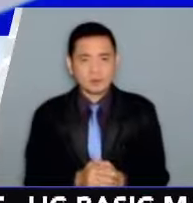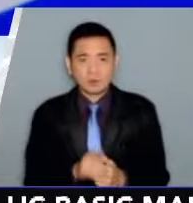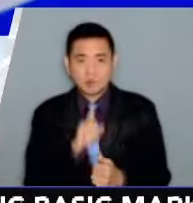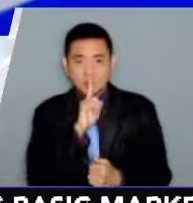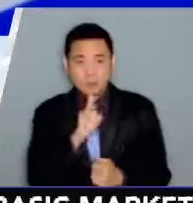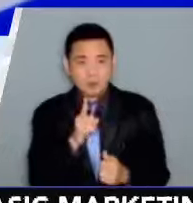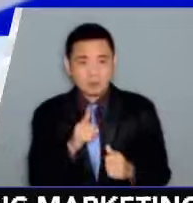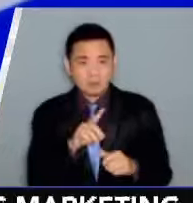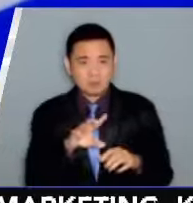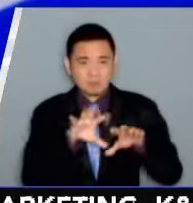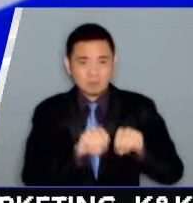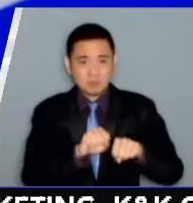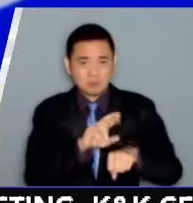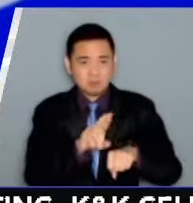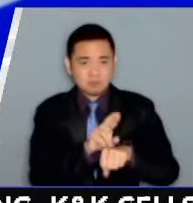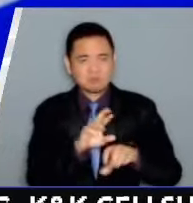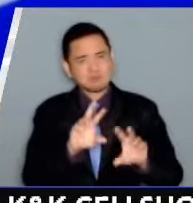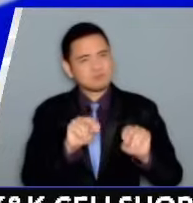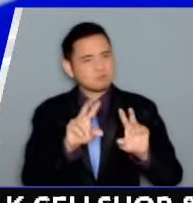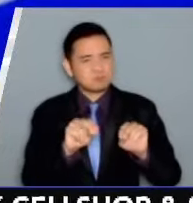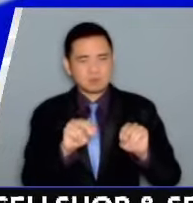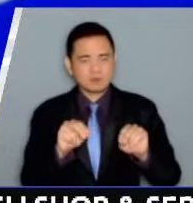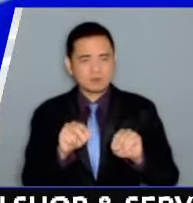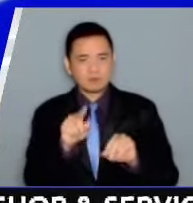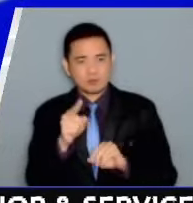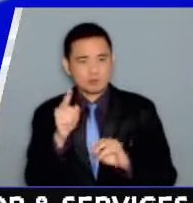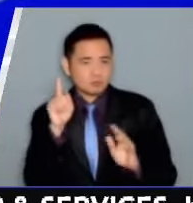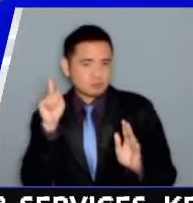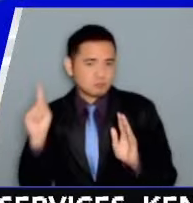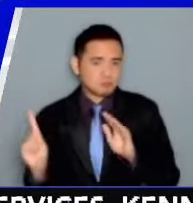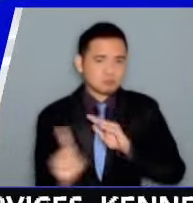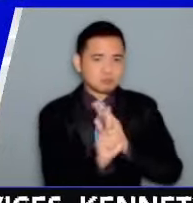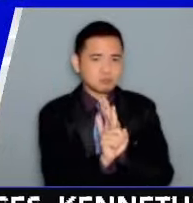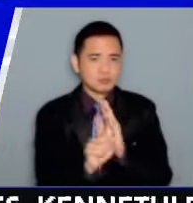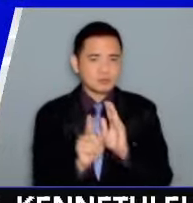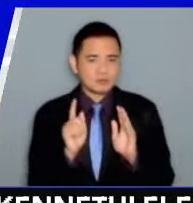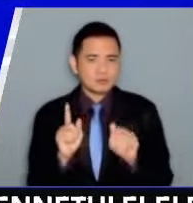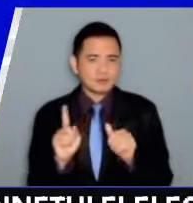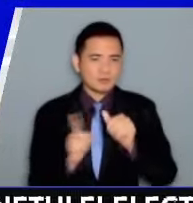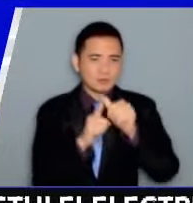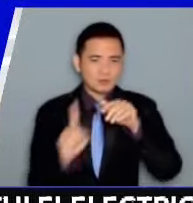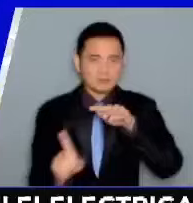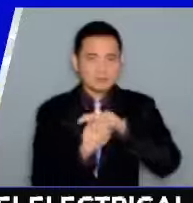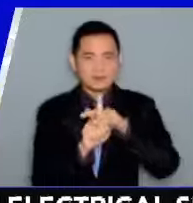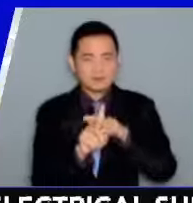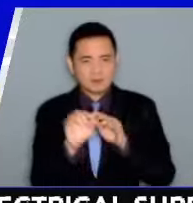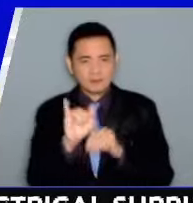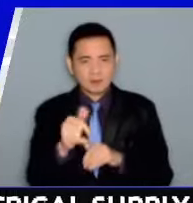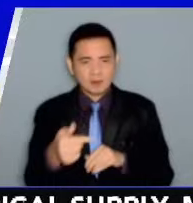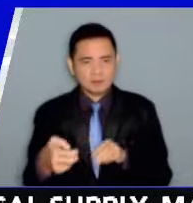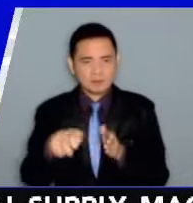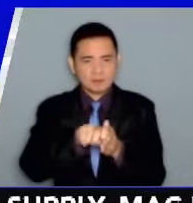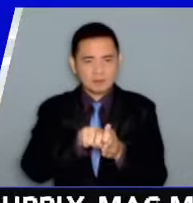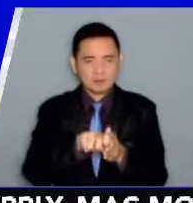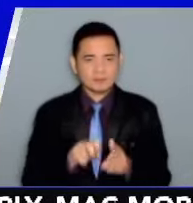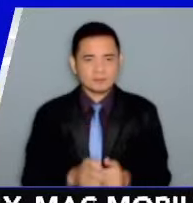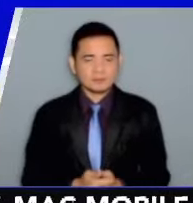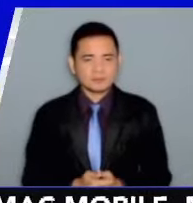policy ang infl of passengers so nagagwa kita every peak season or special